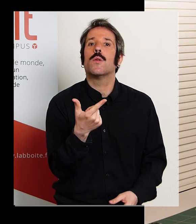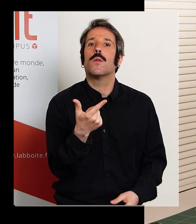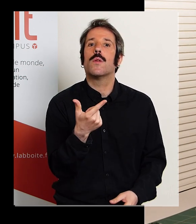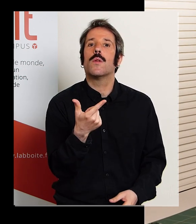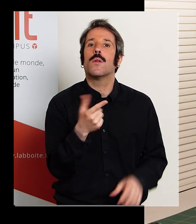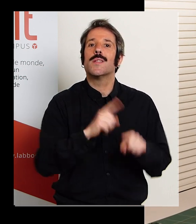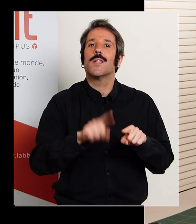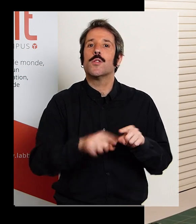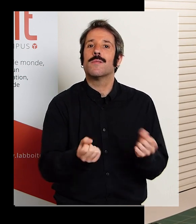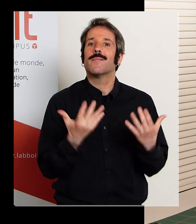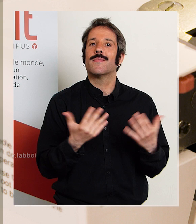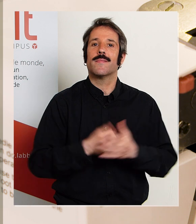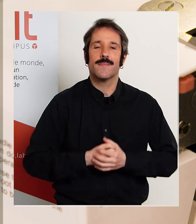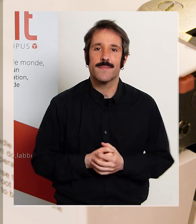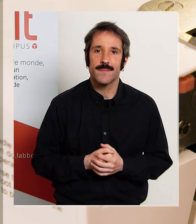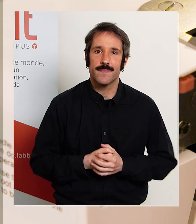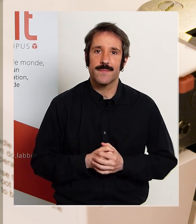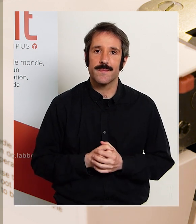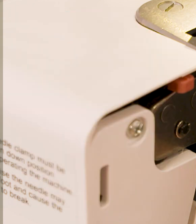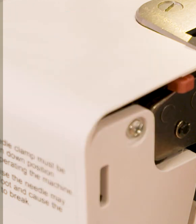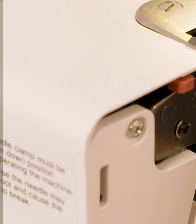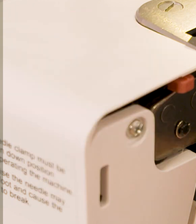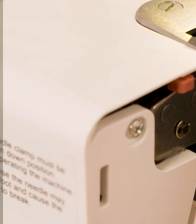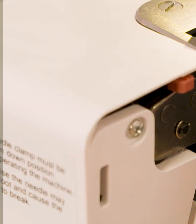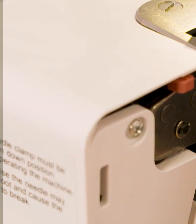deux éléments.